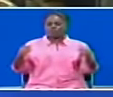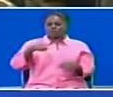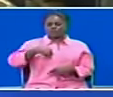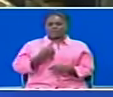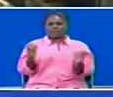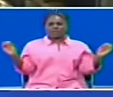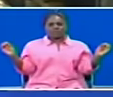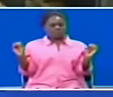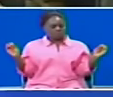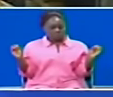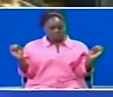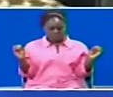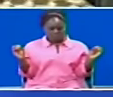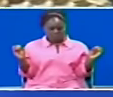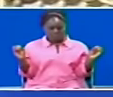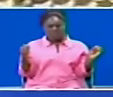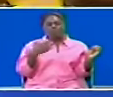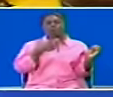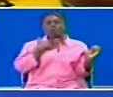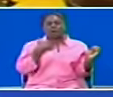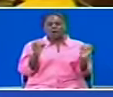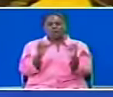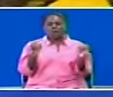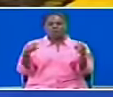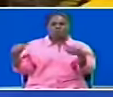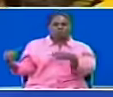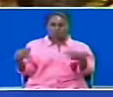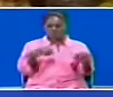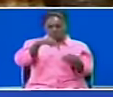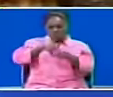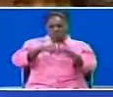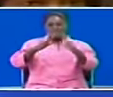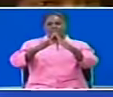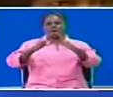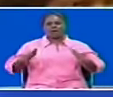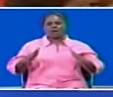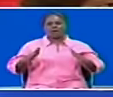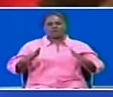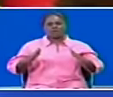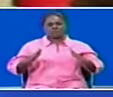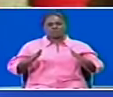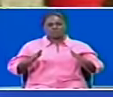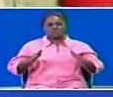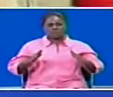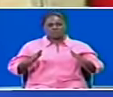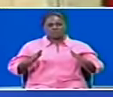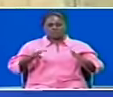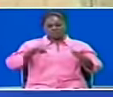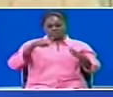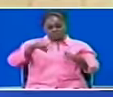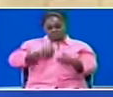own goal. Hatutaki kuvurugana ndani ya nyumba, tujifunge mabao sisi